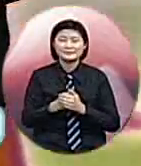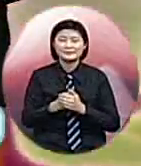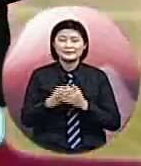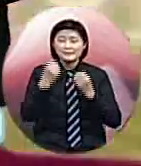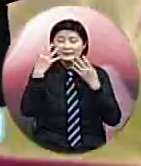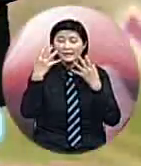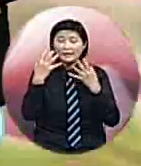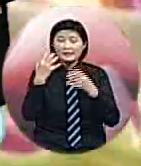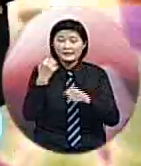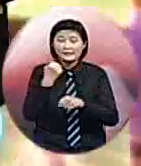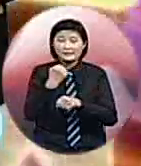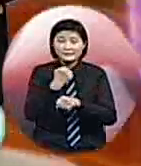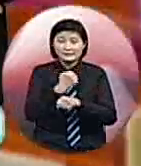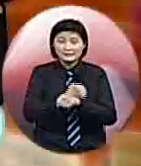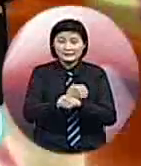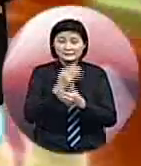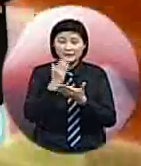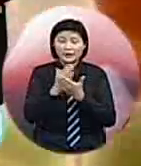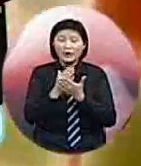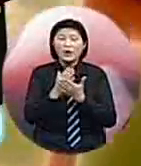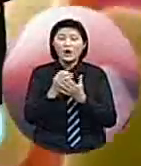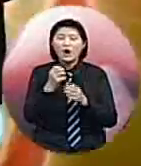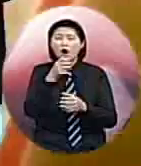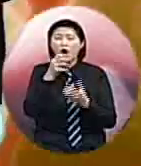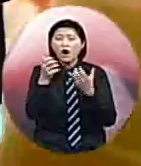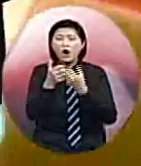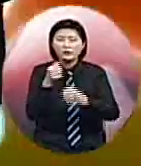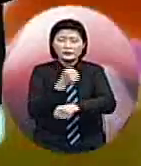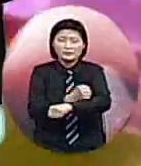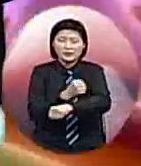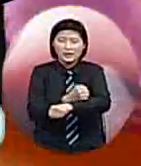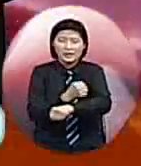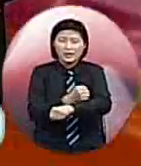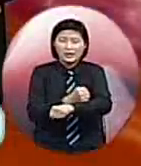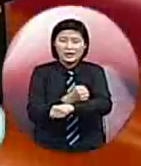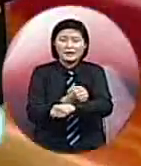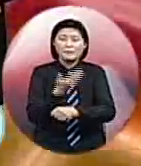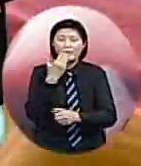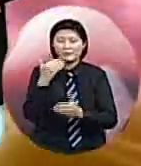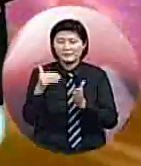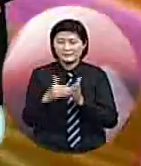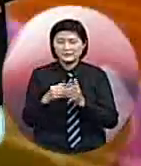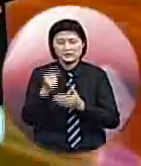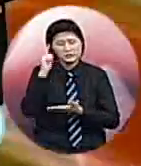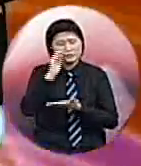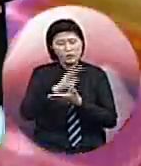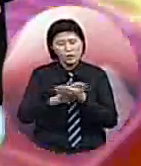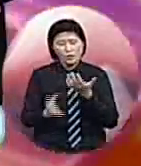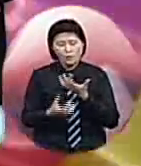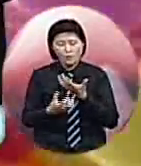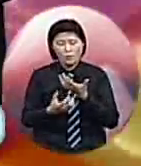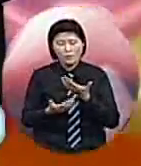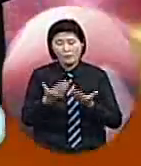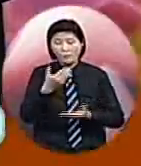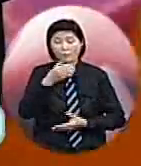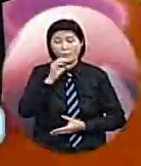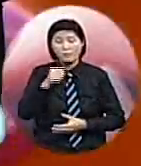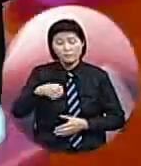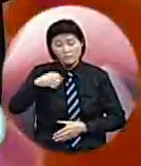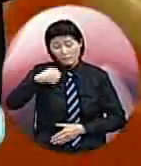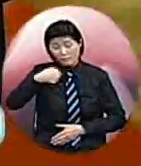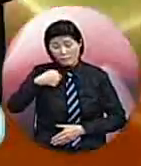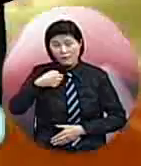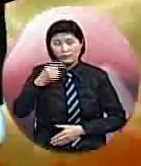생태 말고 얼어 있는 동태. 네, 네. 그것도 맛있어요. 네, 그래가지고 그거 시원하게 끓여주는데 너무 시원해요. 예.